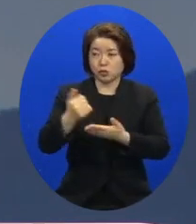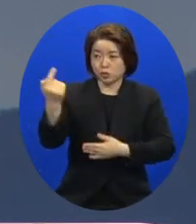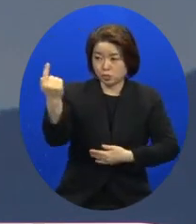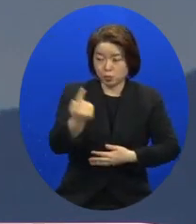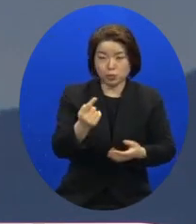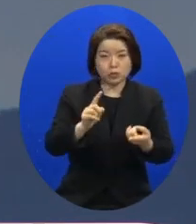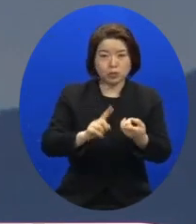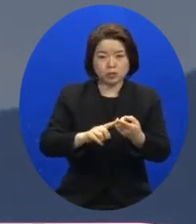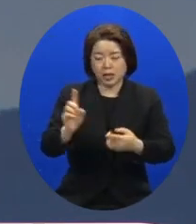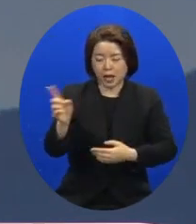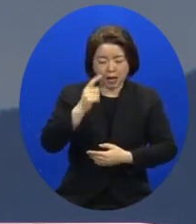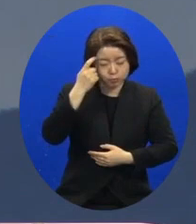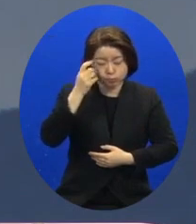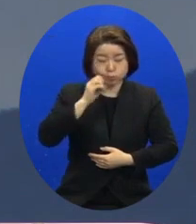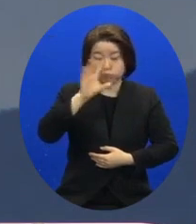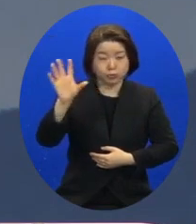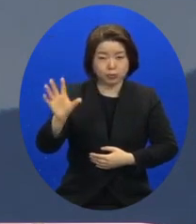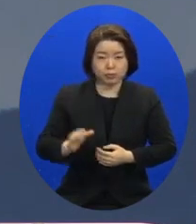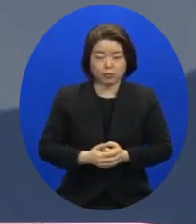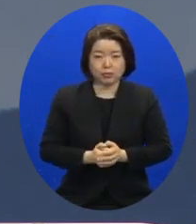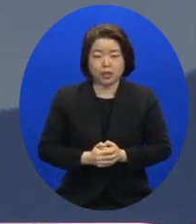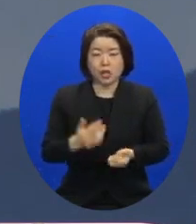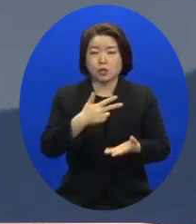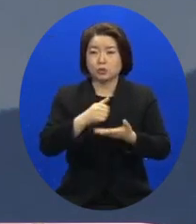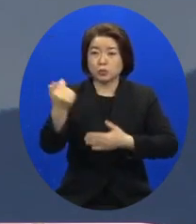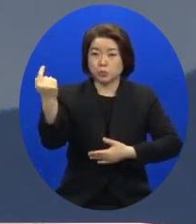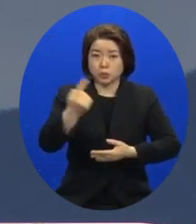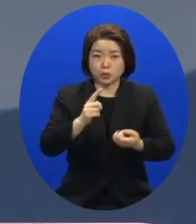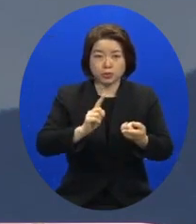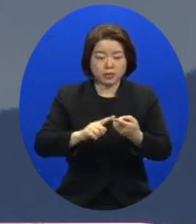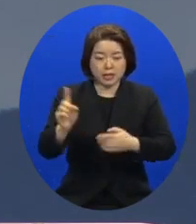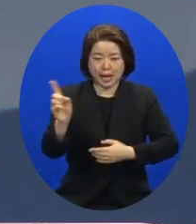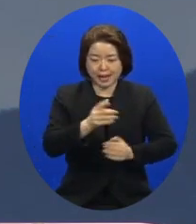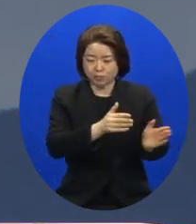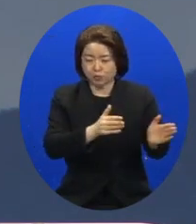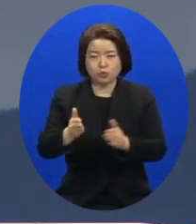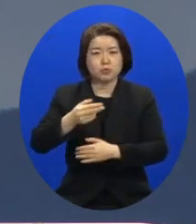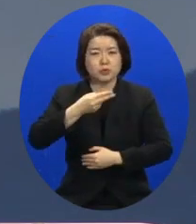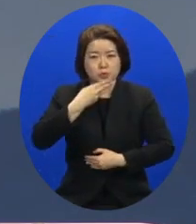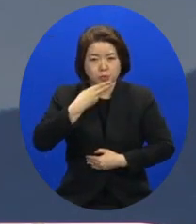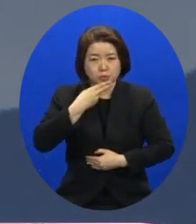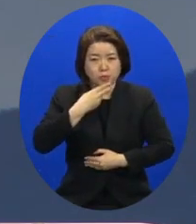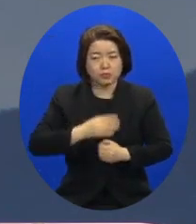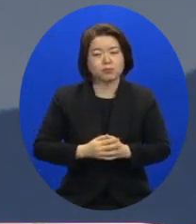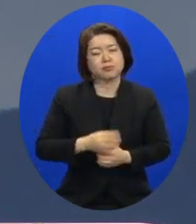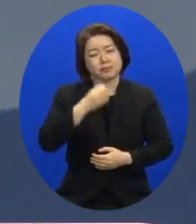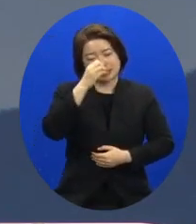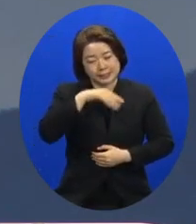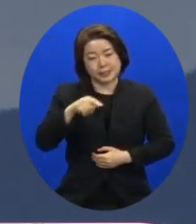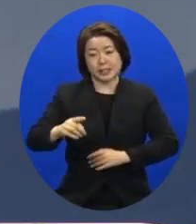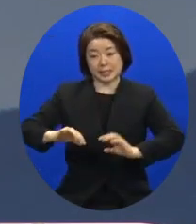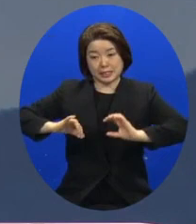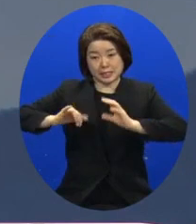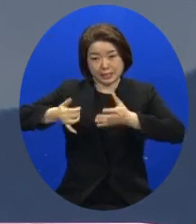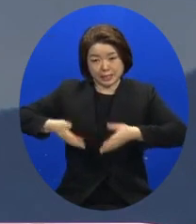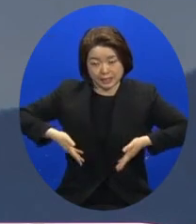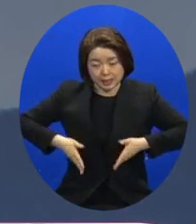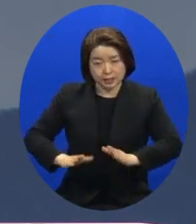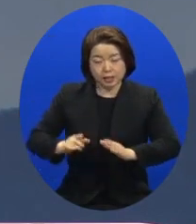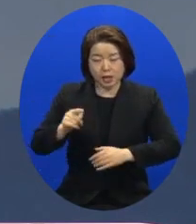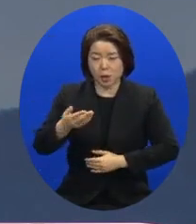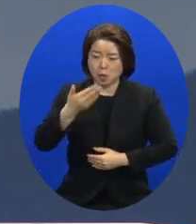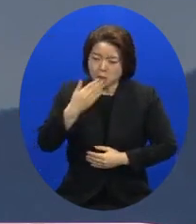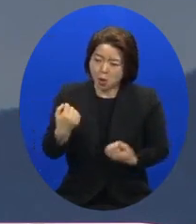대해서는 아무 생각 없고 주님이 오실 것에 대해서는 아무 준비 없이 그저 이 세상에 태어난 것이 먹고